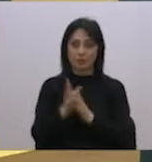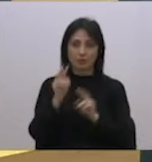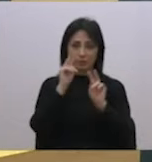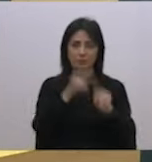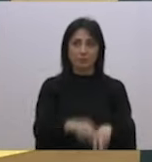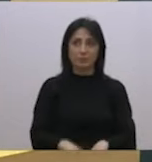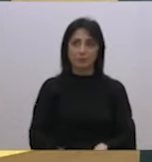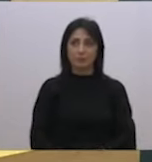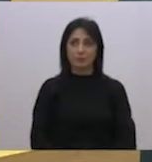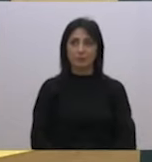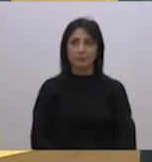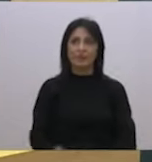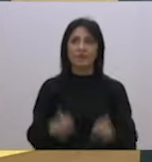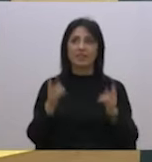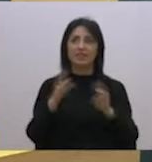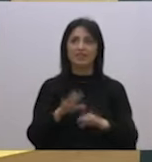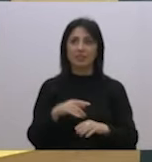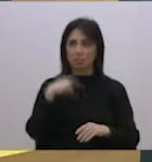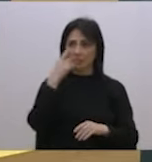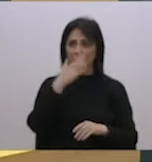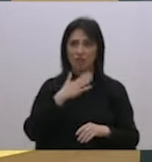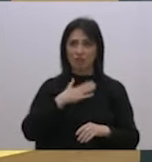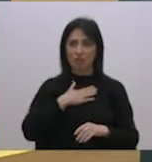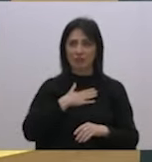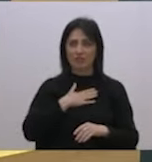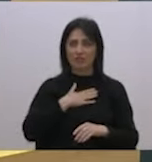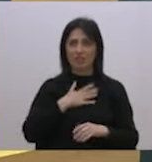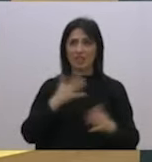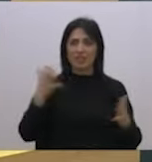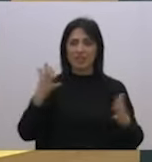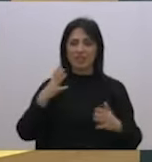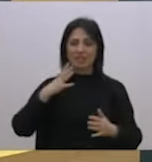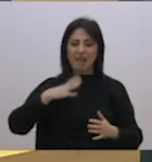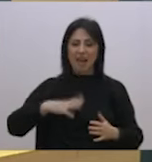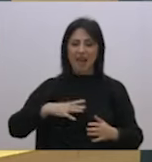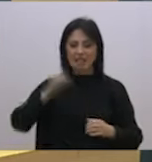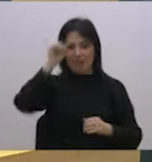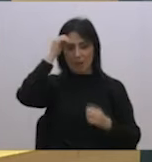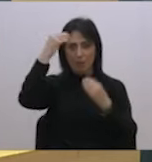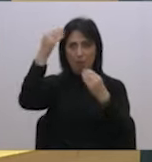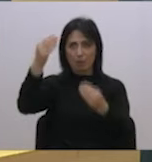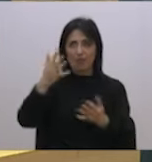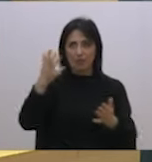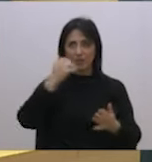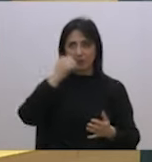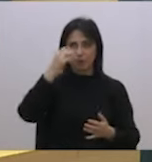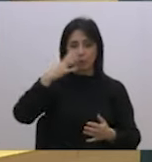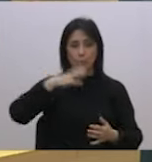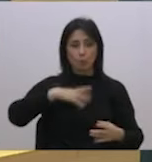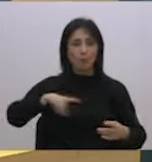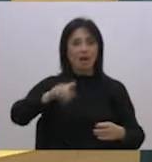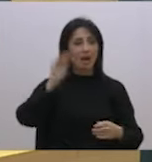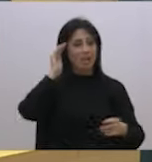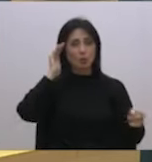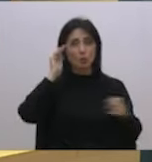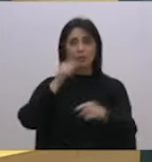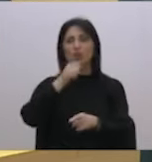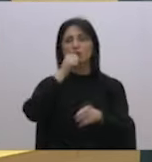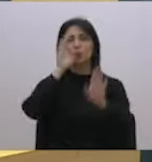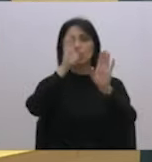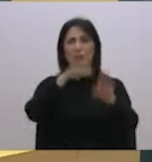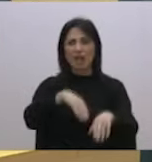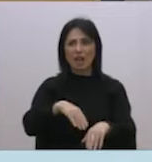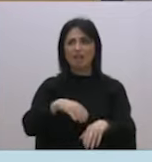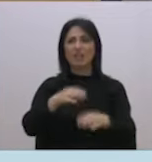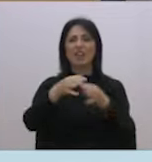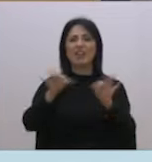ekneba se ceamus. Da, ce ni, pira da ce mgan, Didi gazleba mocțet, mertva da, didi madluba rozleb, trasat uzleb. Jurnalist epsal, sam,